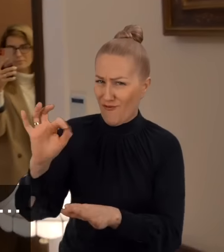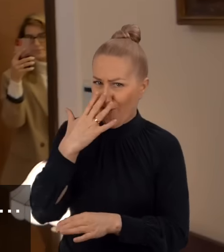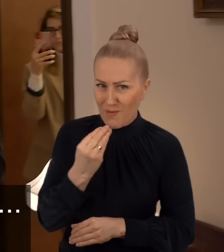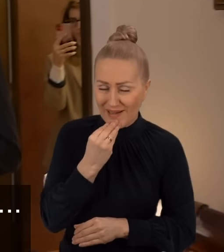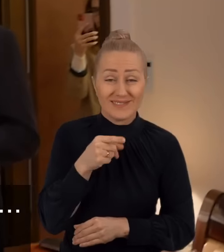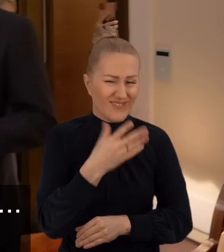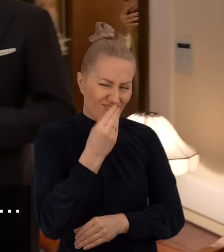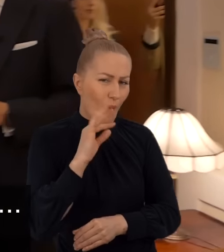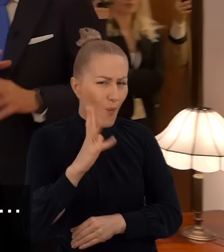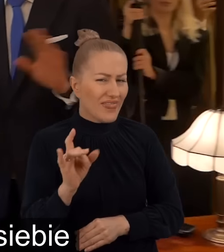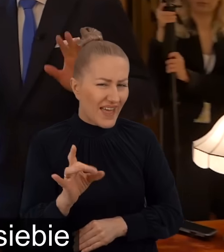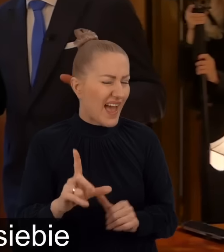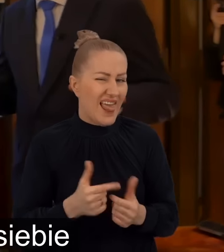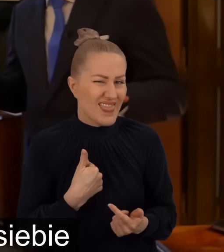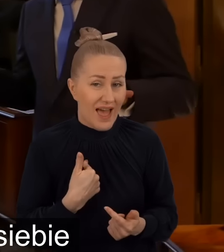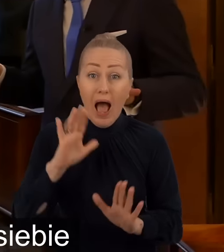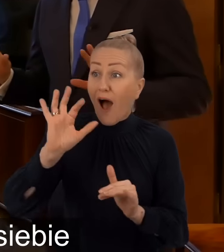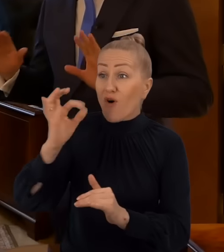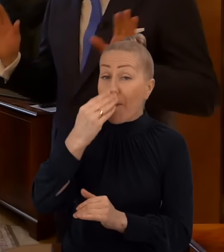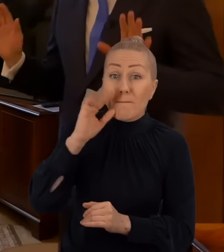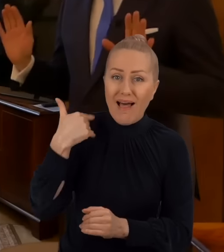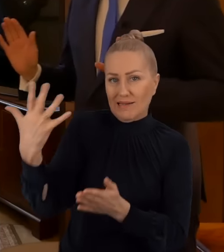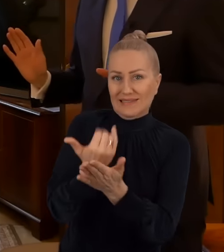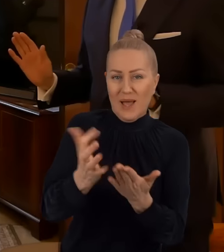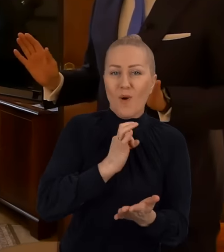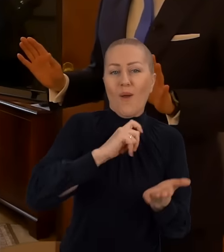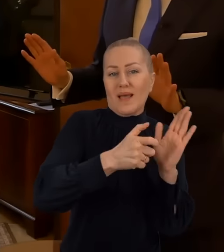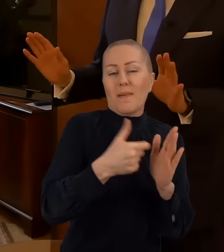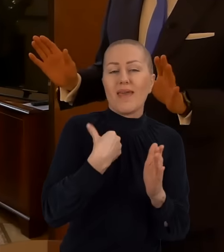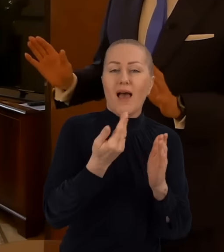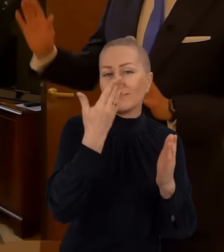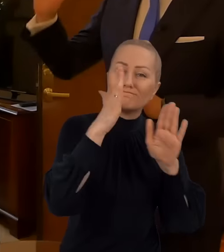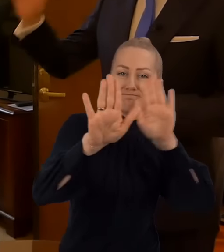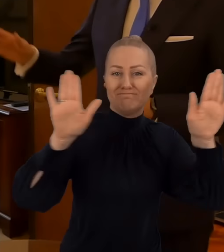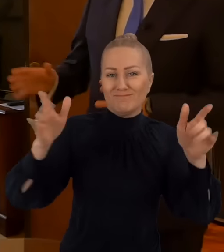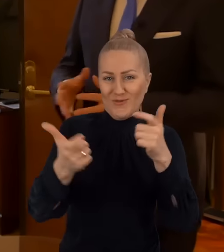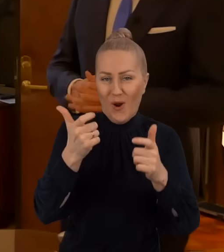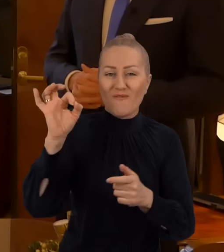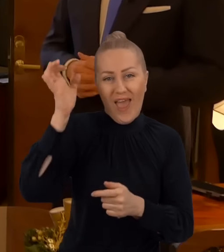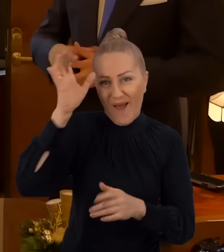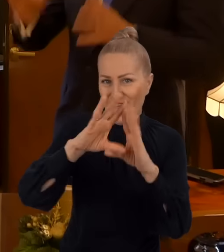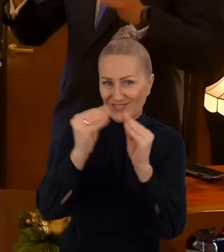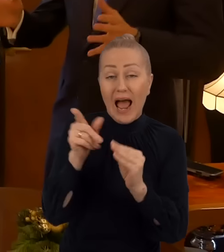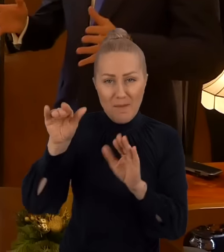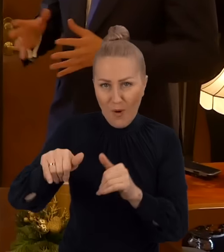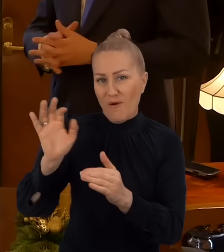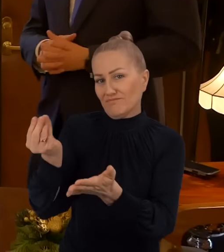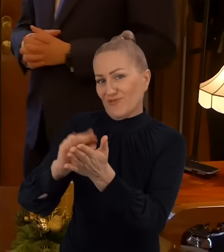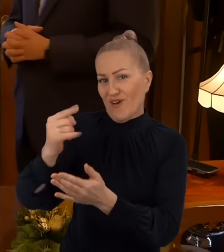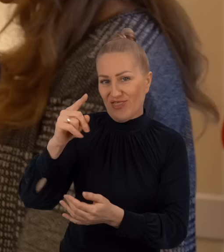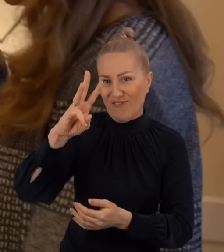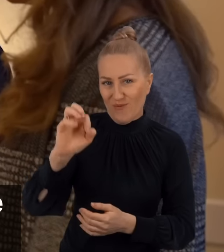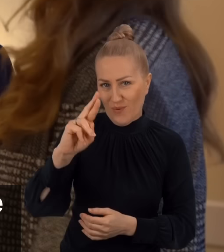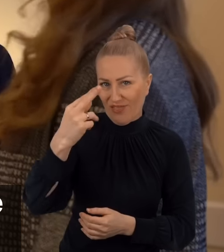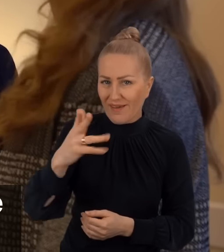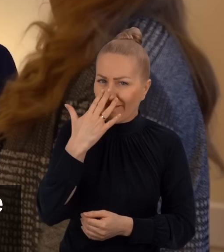są w moim... Słuchaj, wszystkich Rapackich przyjmę, bo ja mam u siebie galerię imienia Rapackiego w gabinecie, tak, a ty powieść Dwórnika. Bardzo dobry